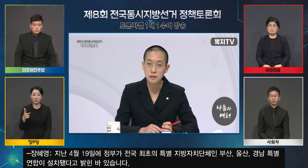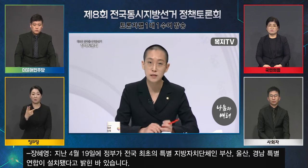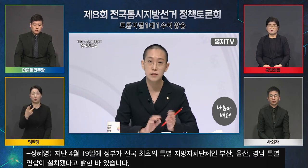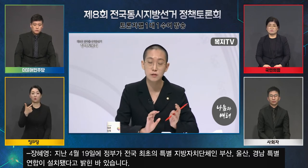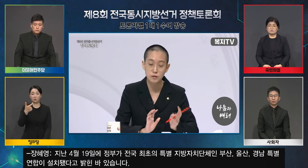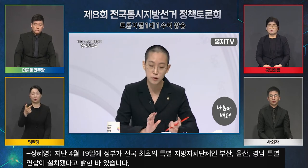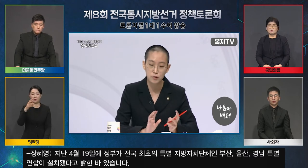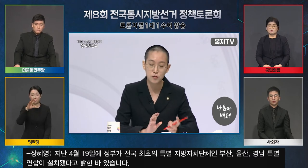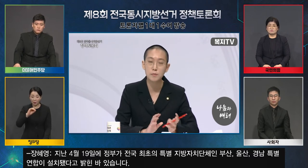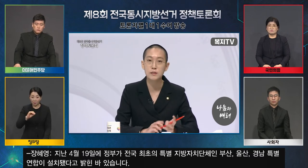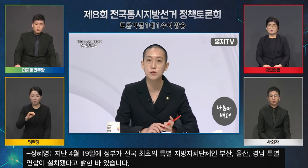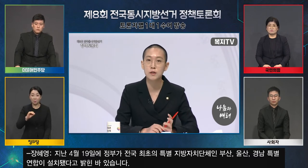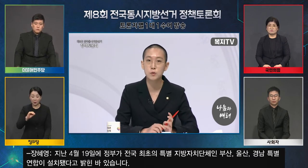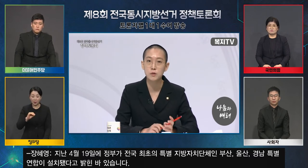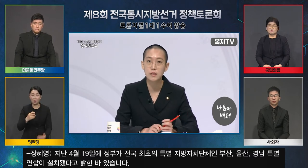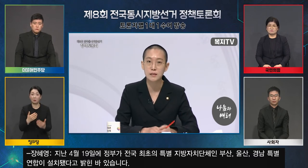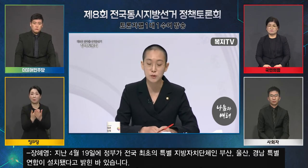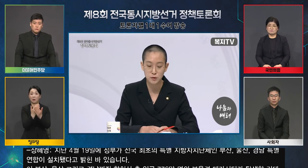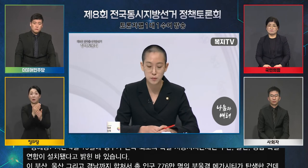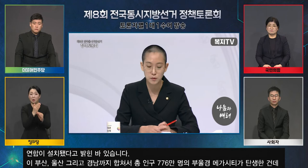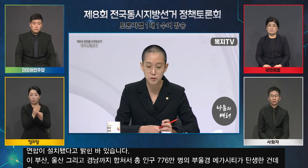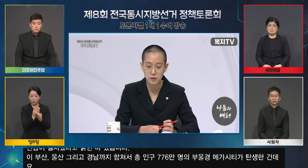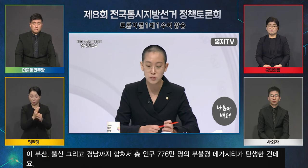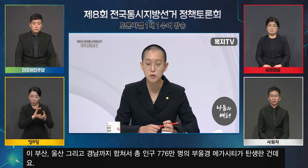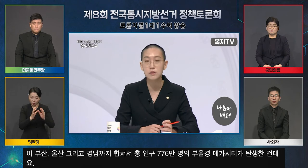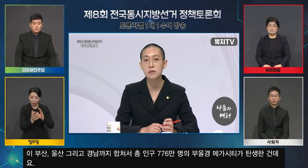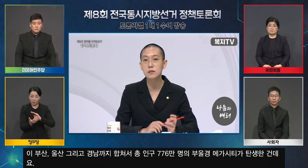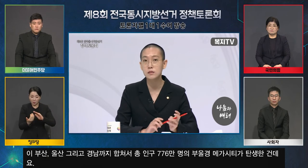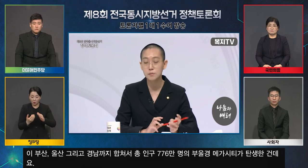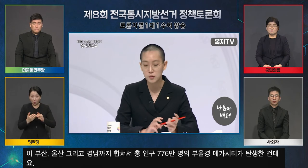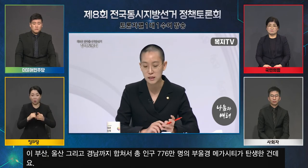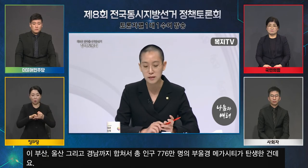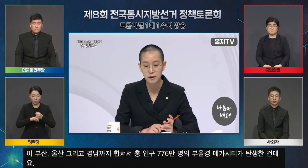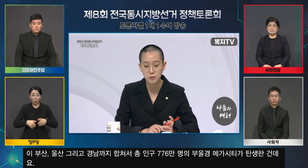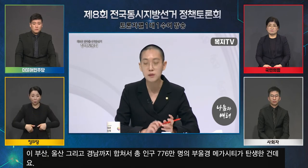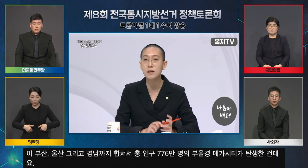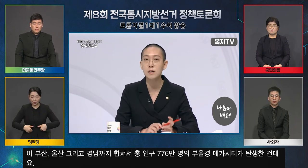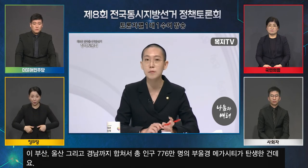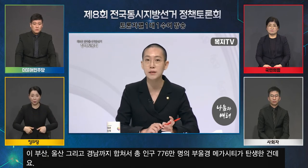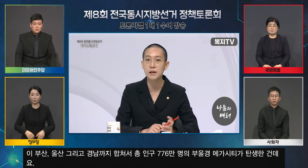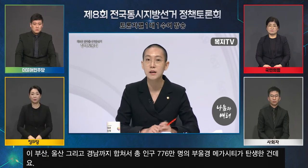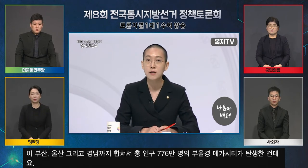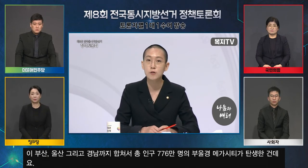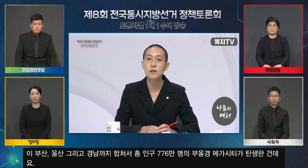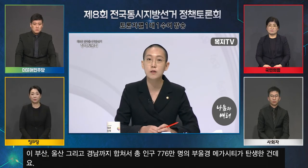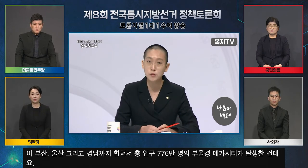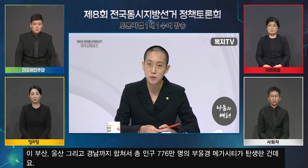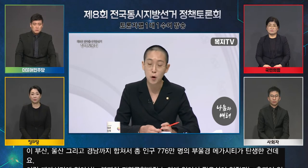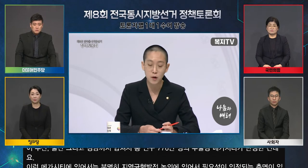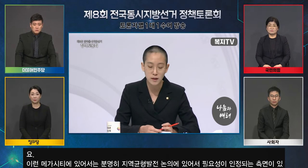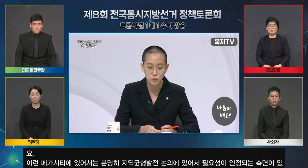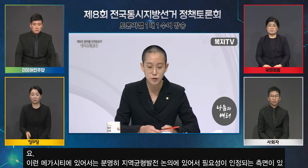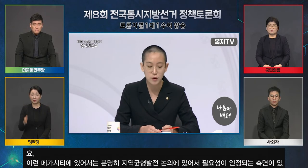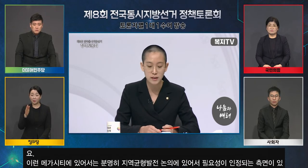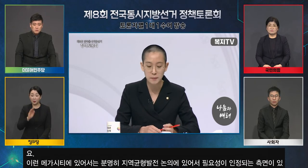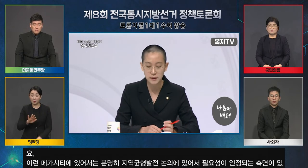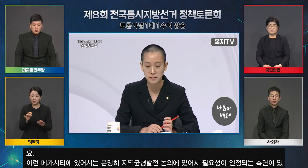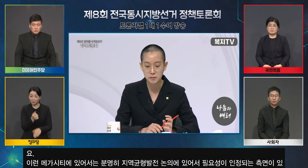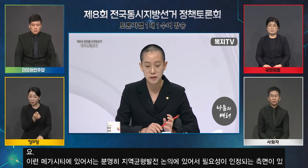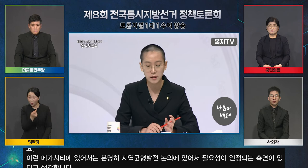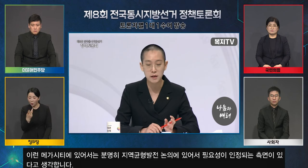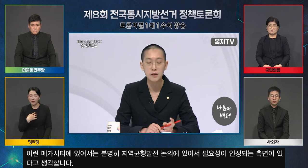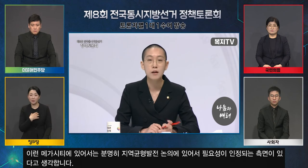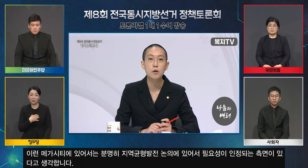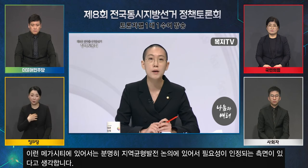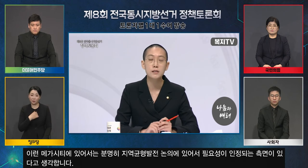분명히 지역균형 발전에 논의에 있어서 필요성이 인정되는 측면이 있다고 생각합니다. 그런데 여전히 몇 가지 우려가